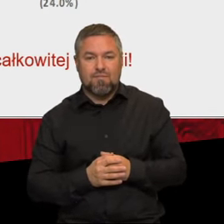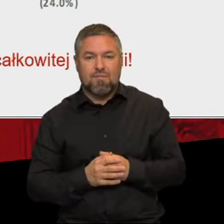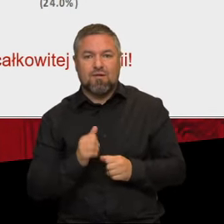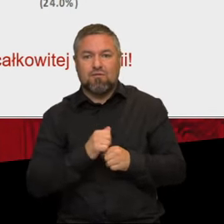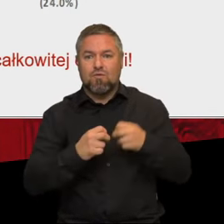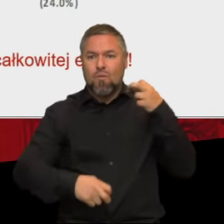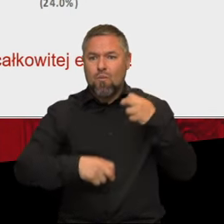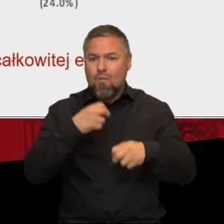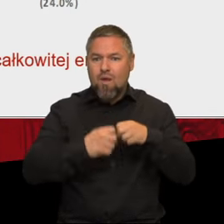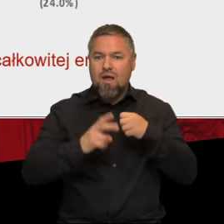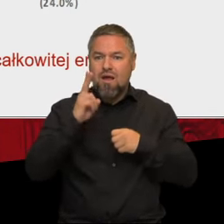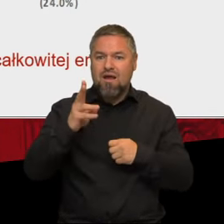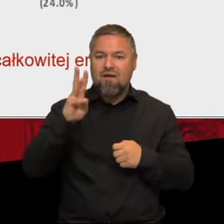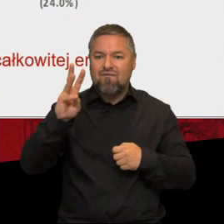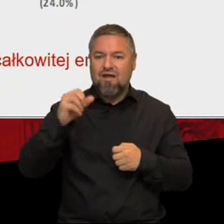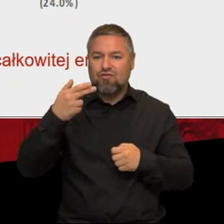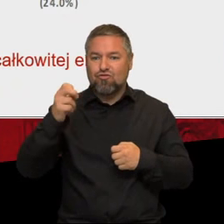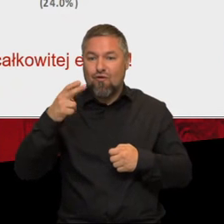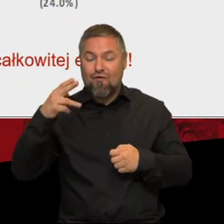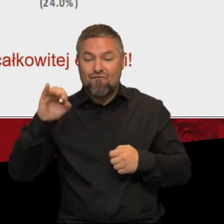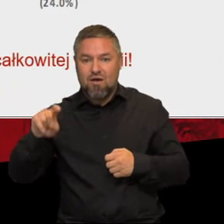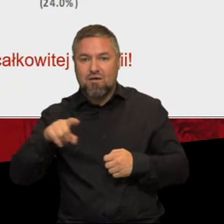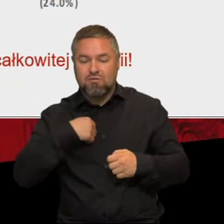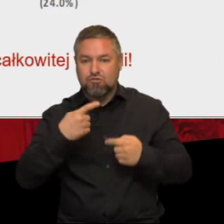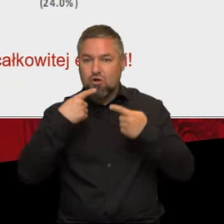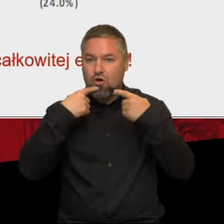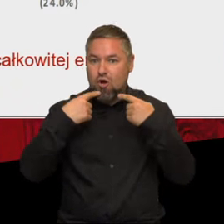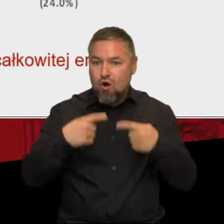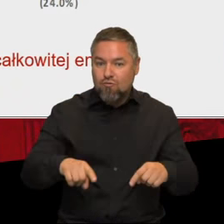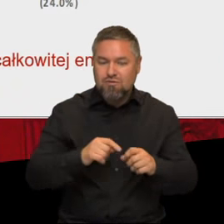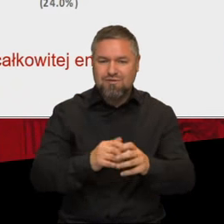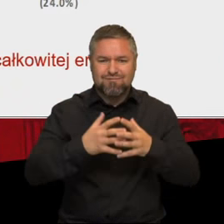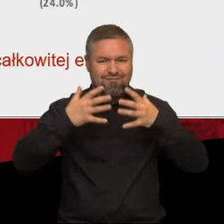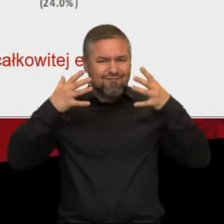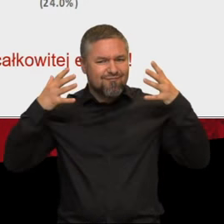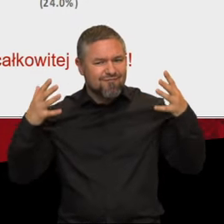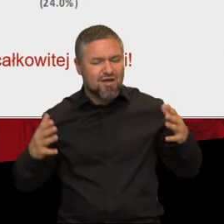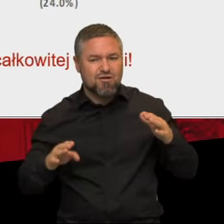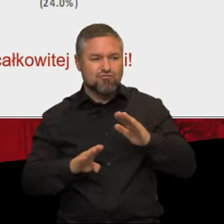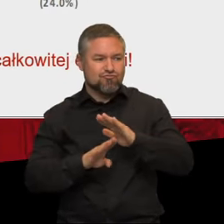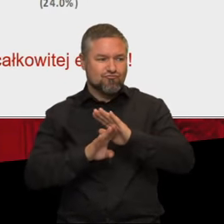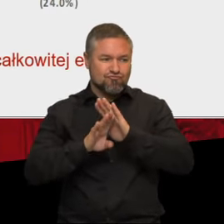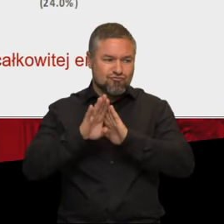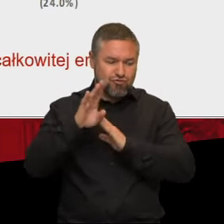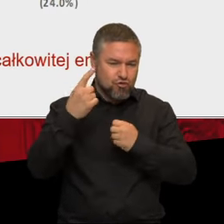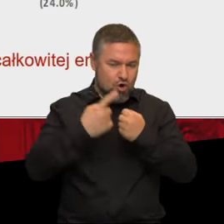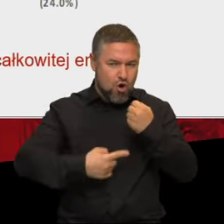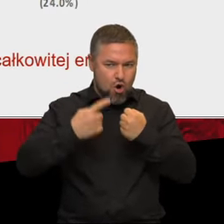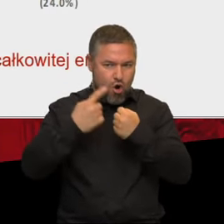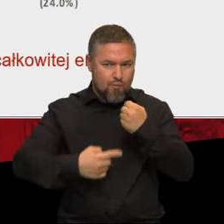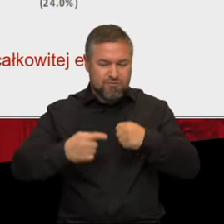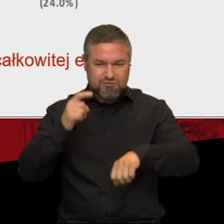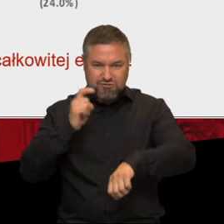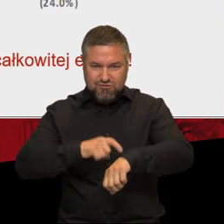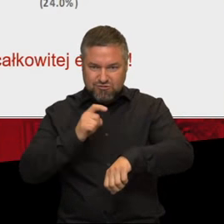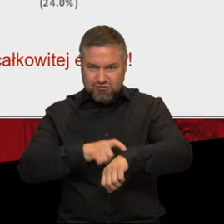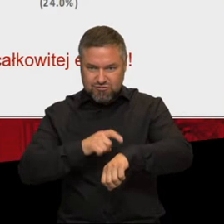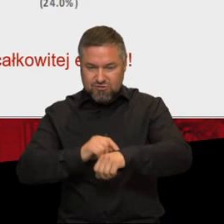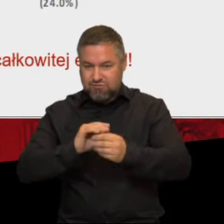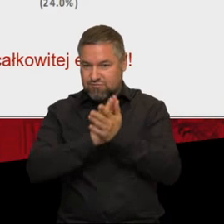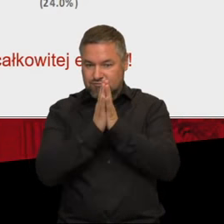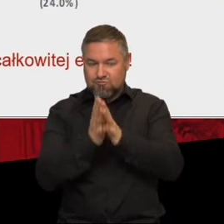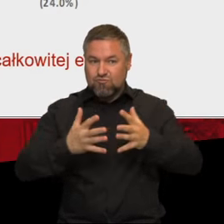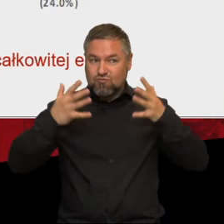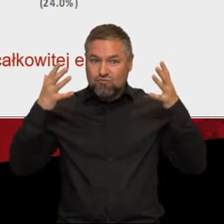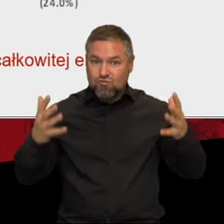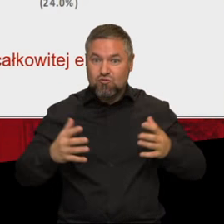małości problemu kwantowego, z jaką się zmagamy i która jest odpowiedzialna za tak ogromny wzrost obliczeń, czasu obliczeń przy przechodzeniu do